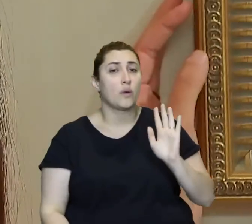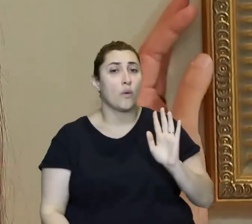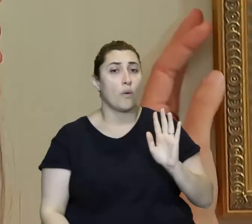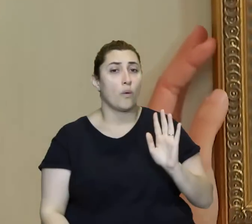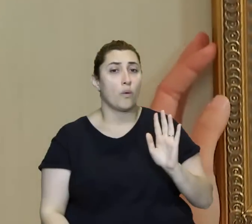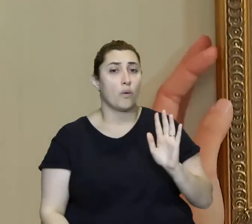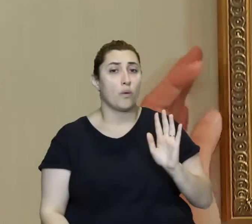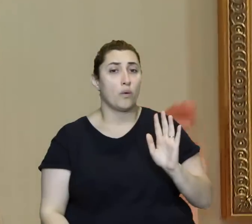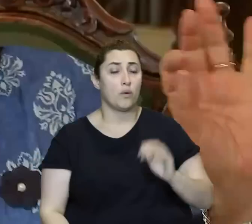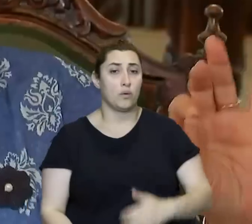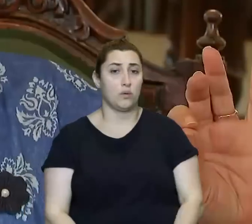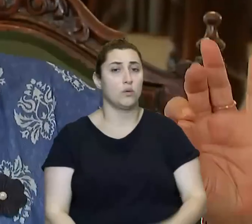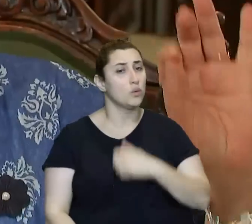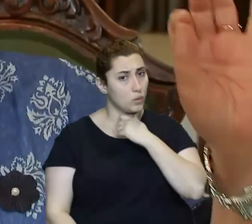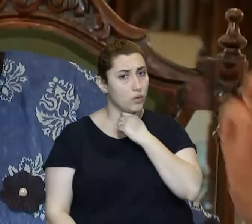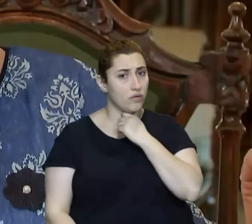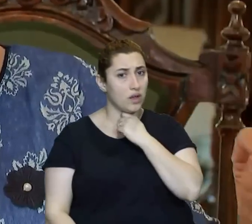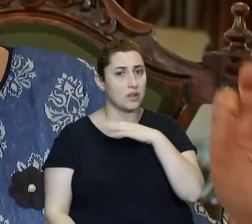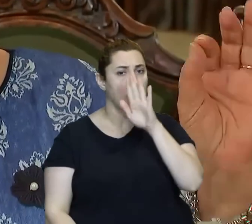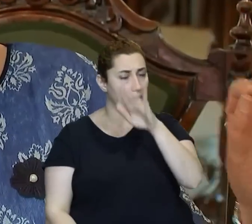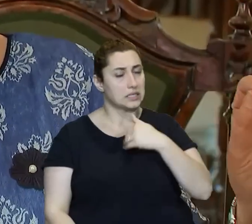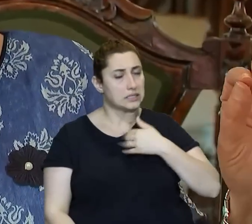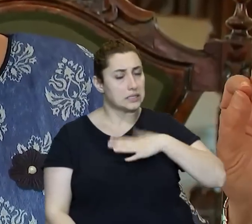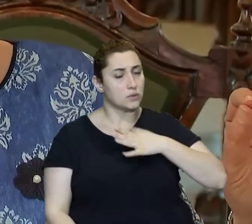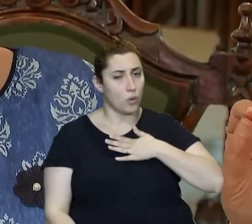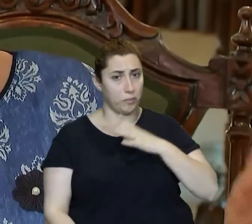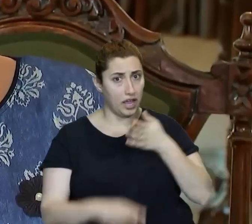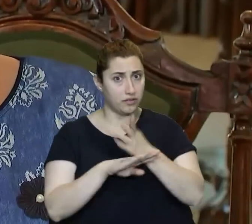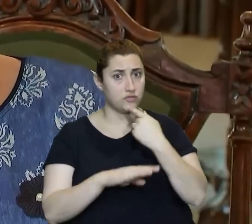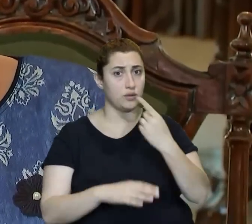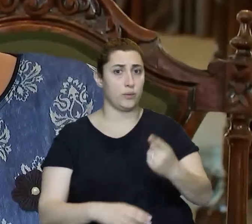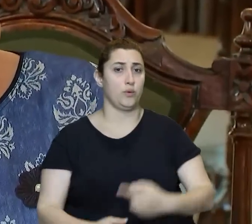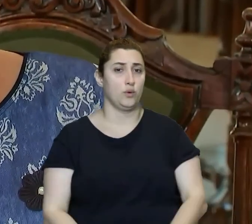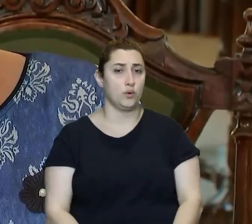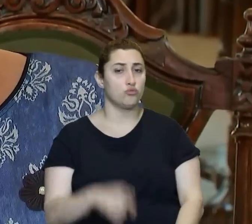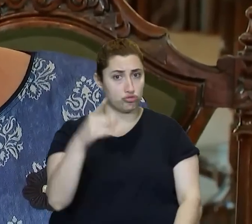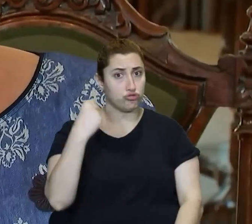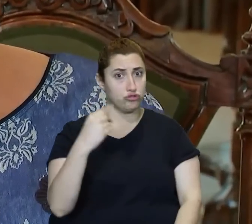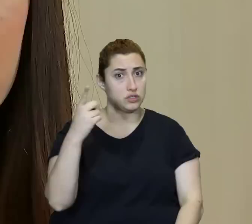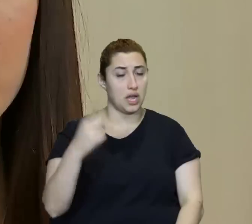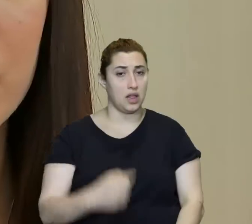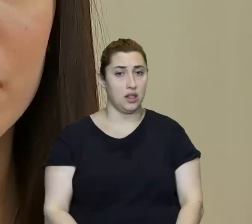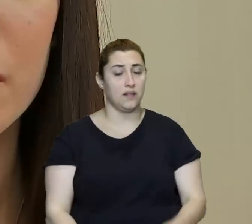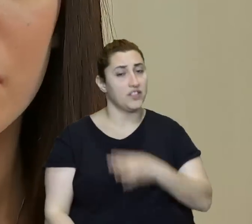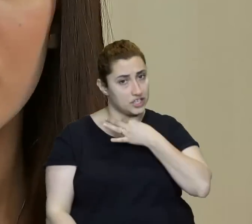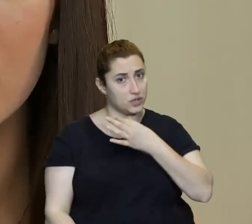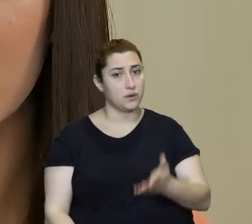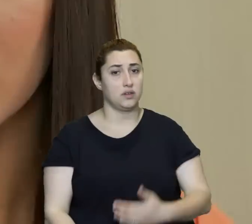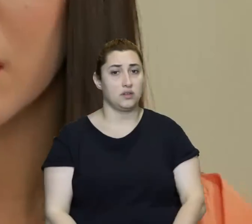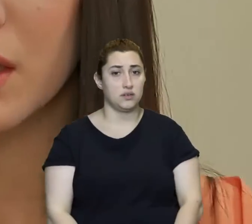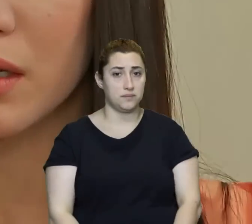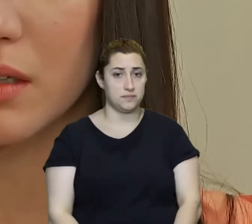yok. Lütfen kalmasını istiyorum. Ciddiyim. Bu da güzel bir tablo. Teşekkür